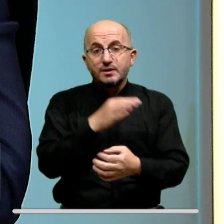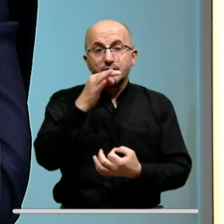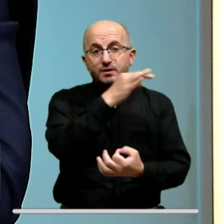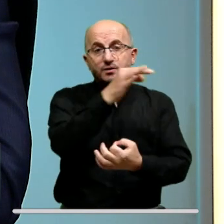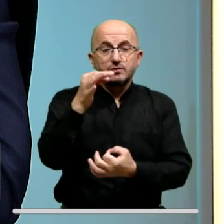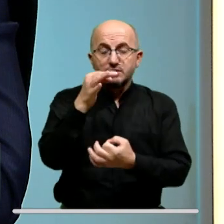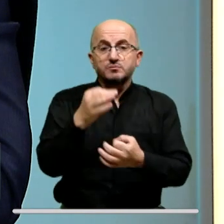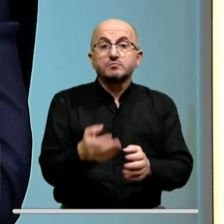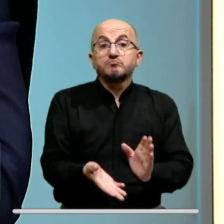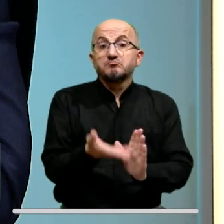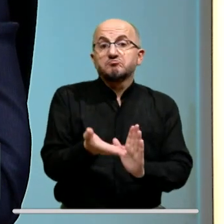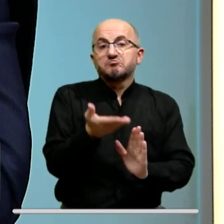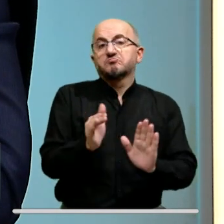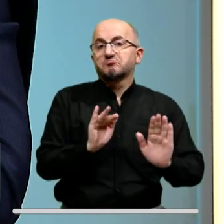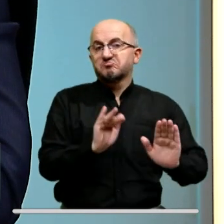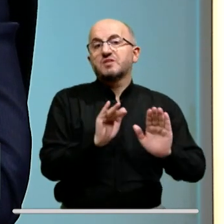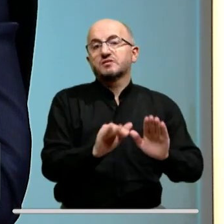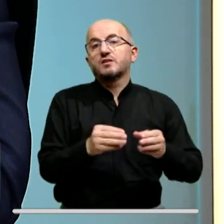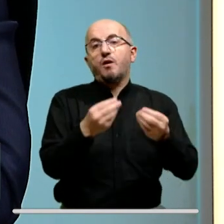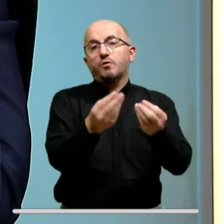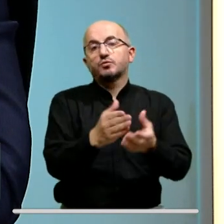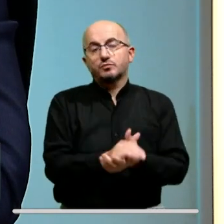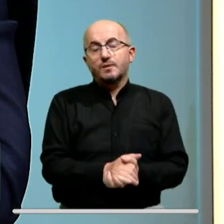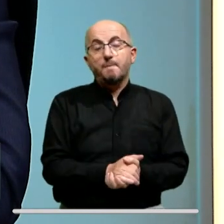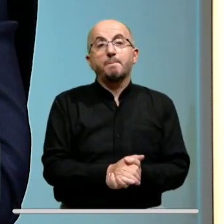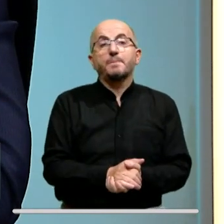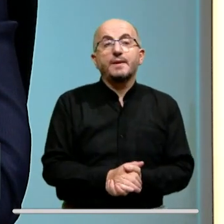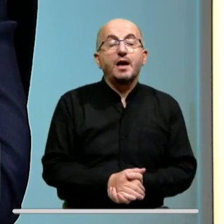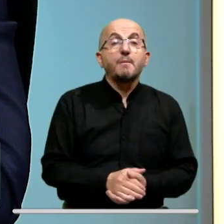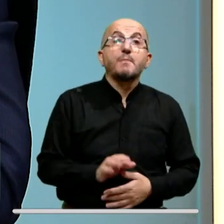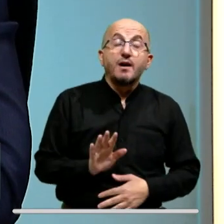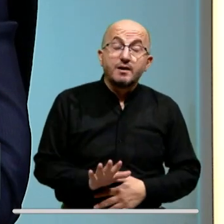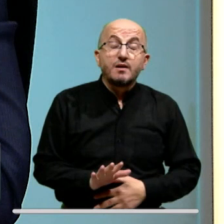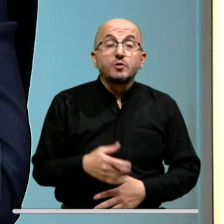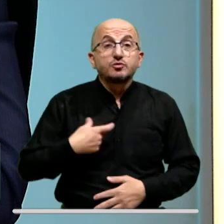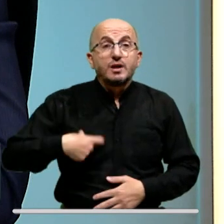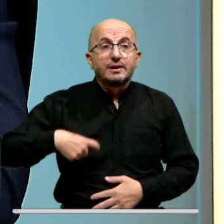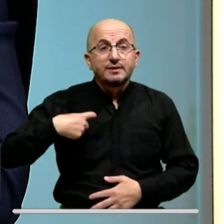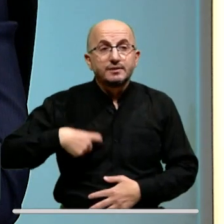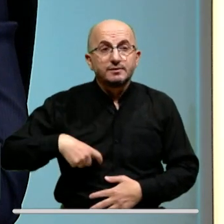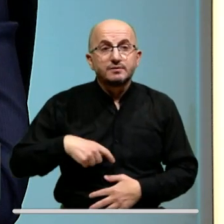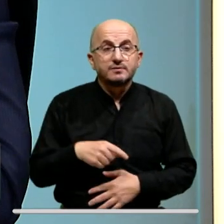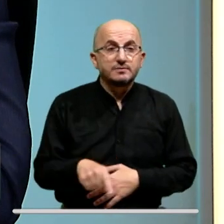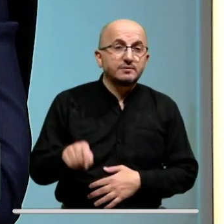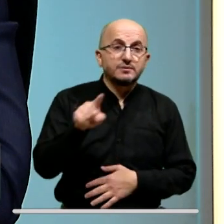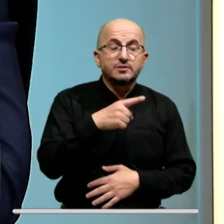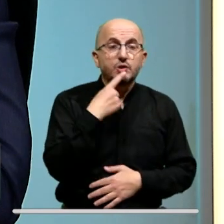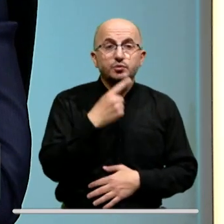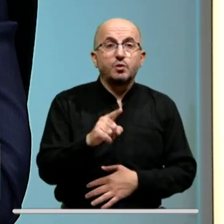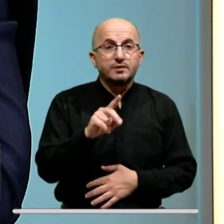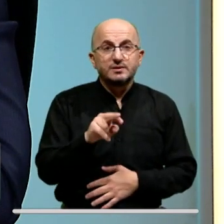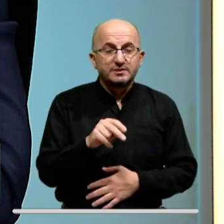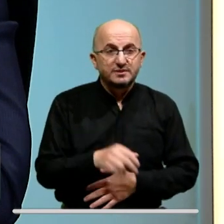da kalkındırsınlar. Yardımcı olsunlar onlara. Ama buna rağmen özellikle sizin de işaret ettiğiniz